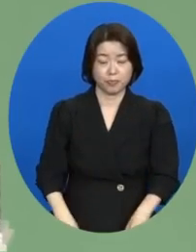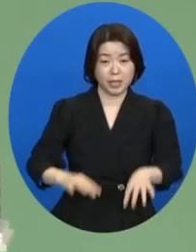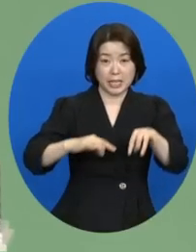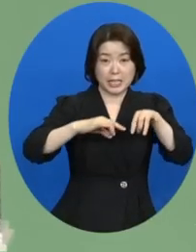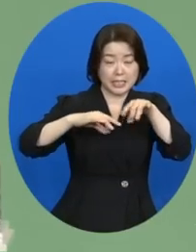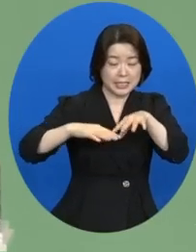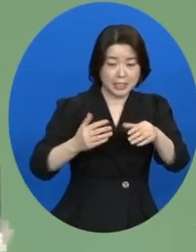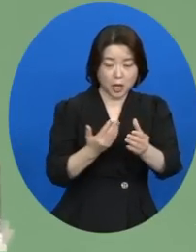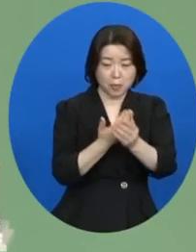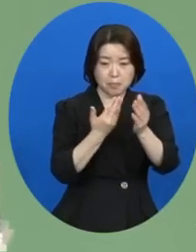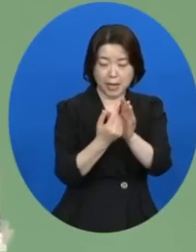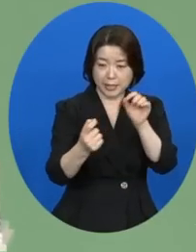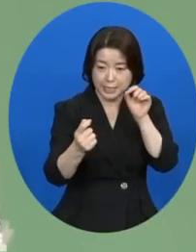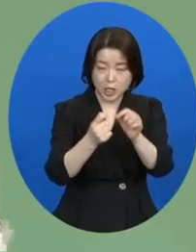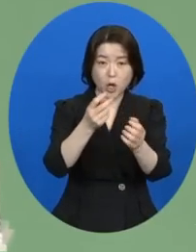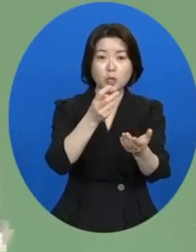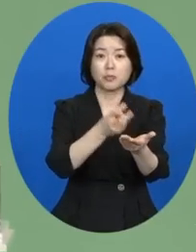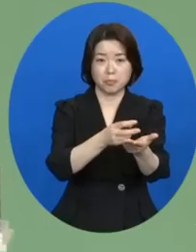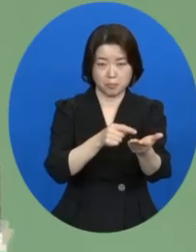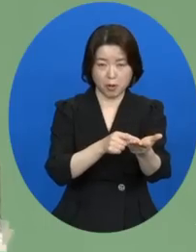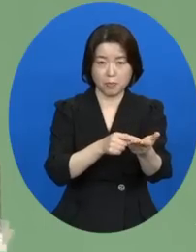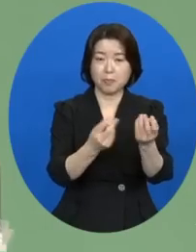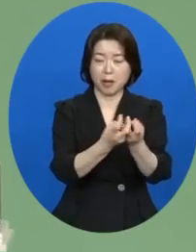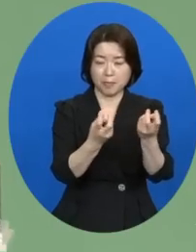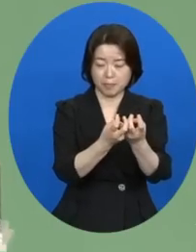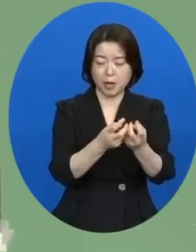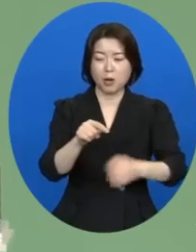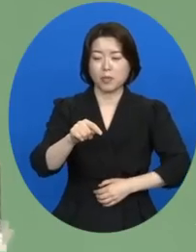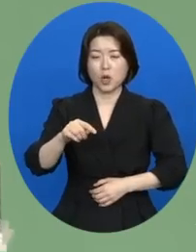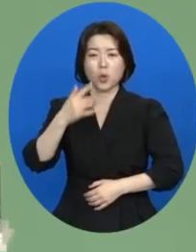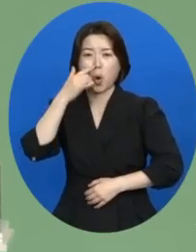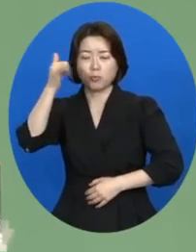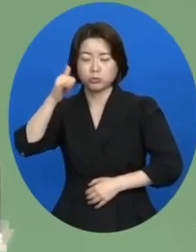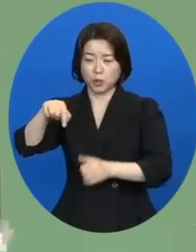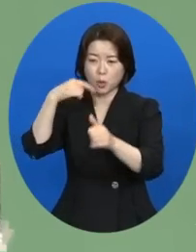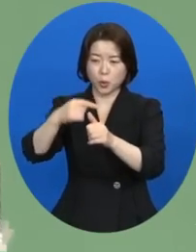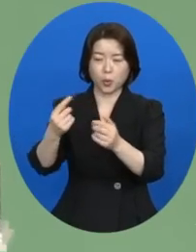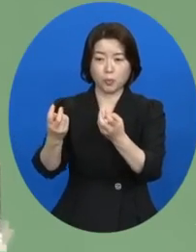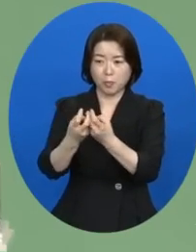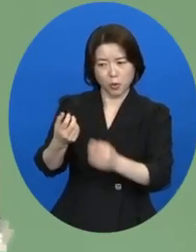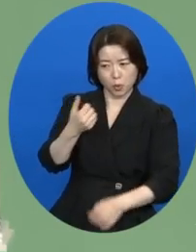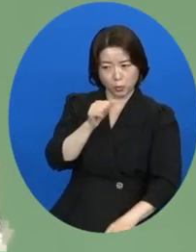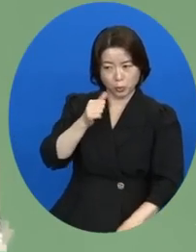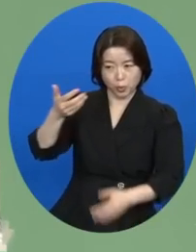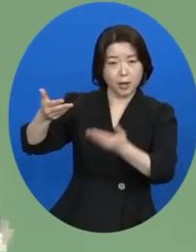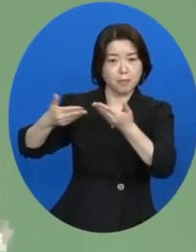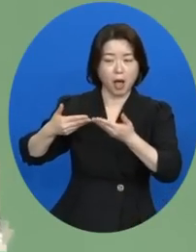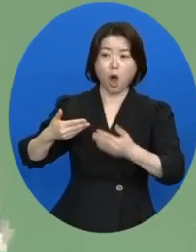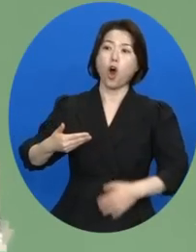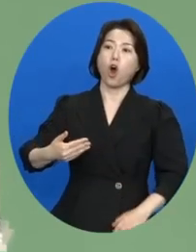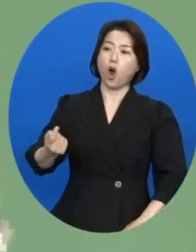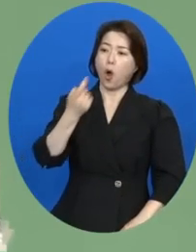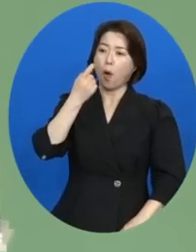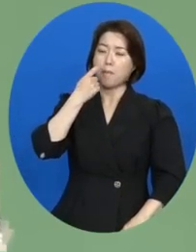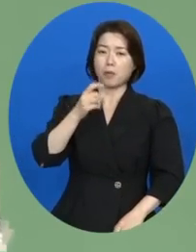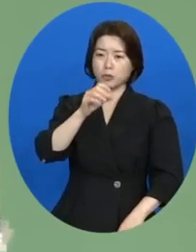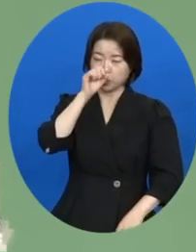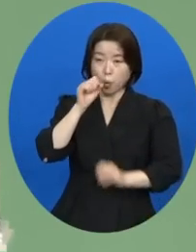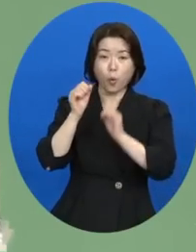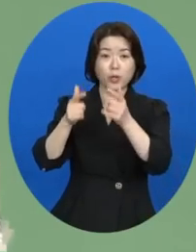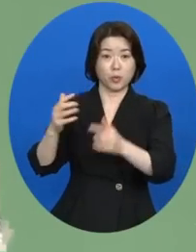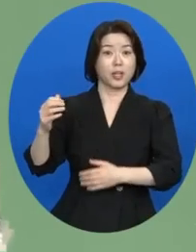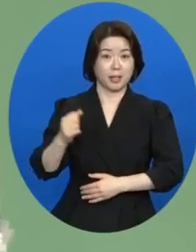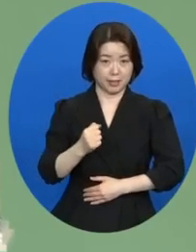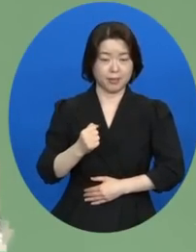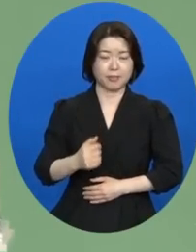신경발달 접근법이라는 부모 교육 프로그램을 소개받고 배울 수 있는 기회를 가지게